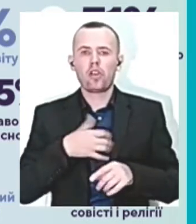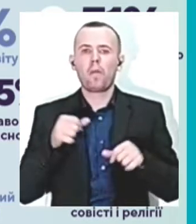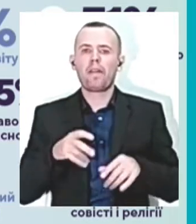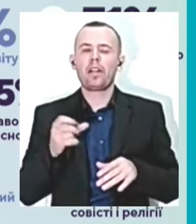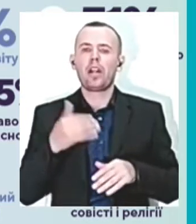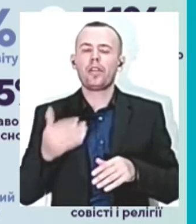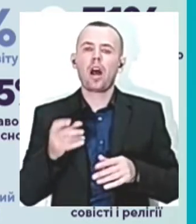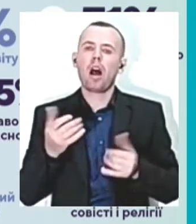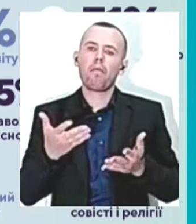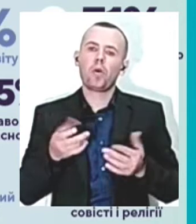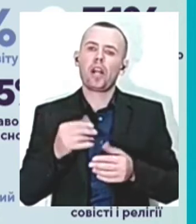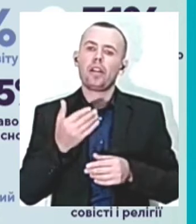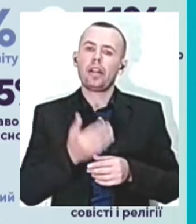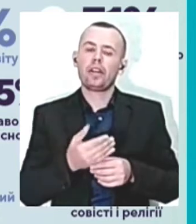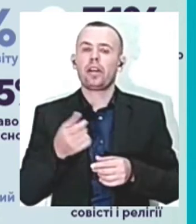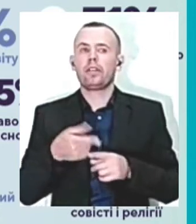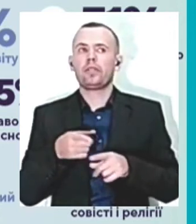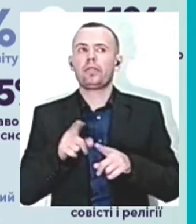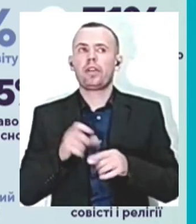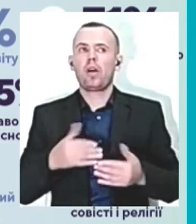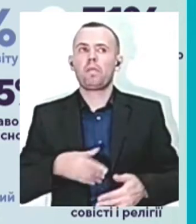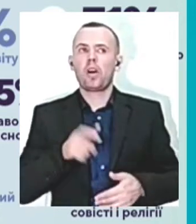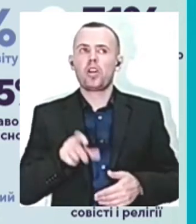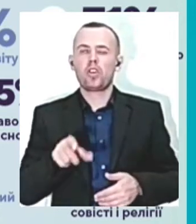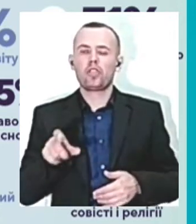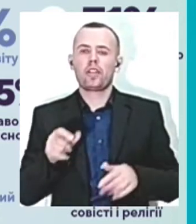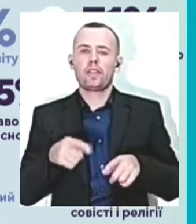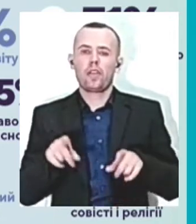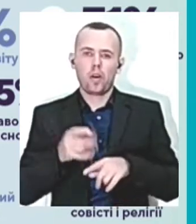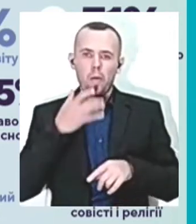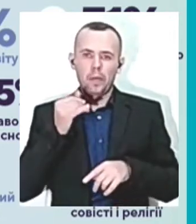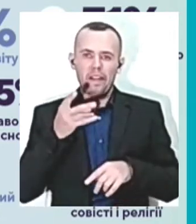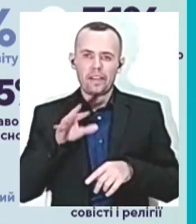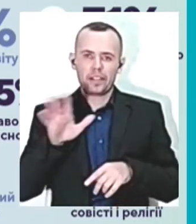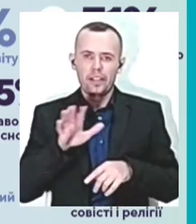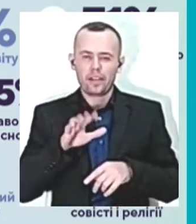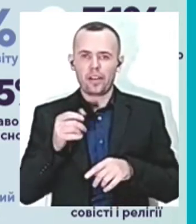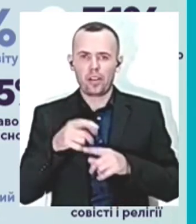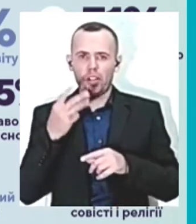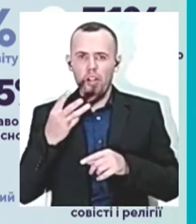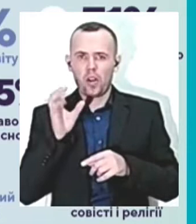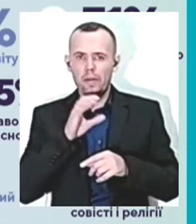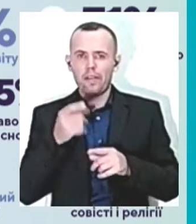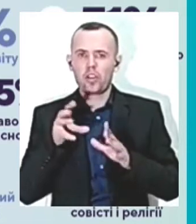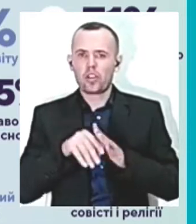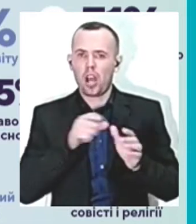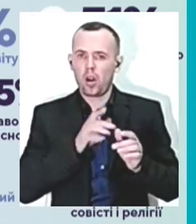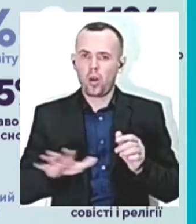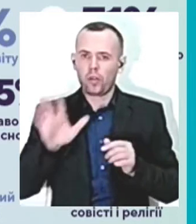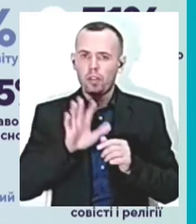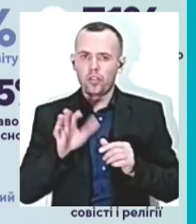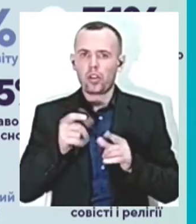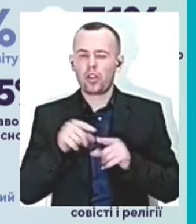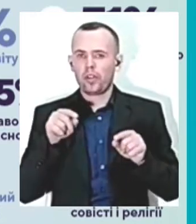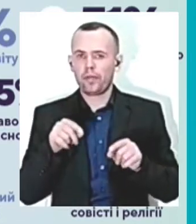далі для мешканців півдня, це три південних області, включаючи Одещину, йдуть з певним відривом